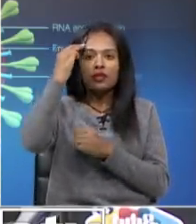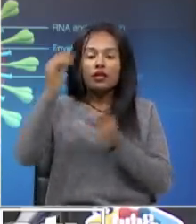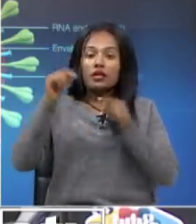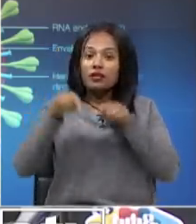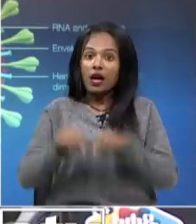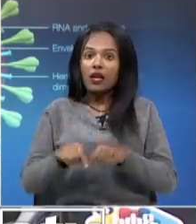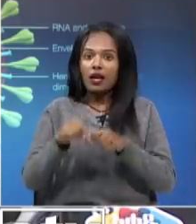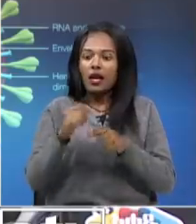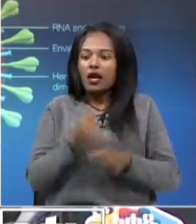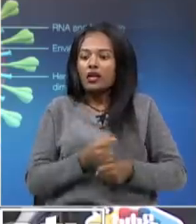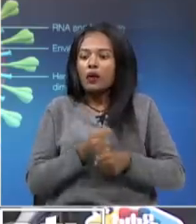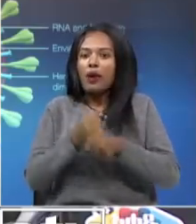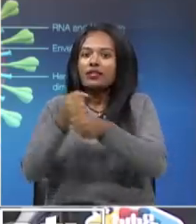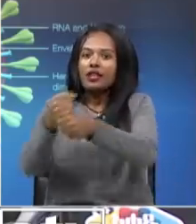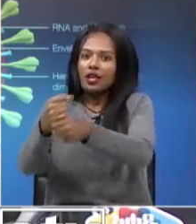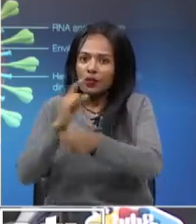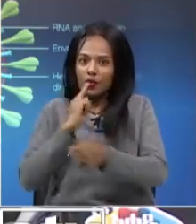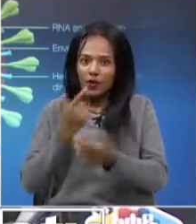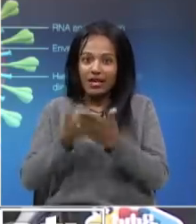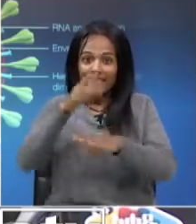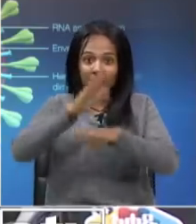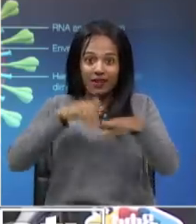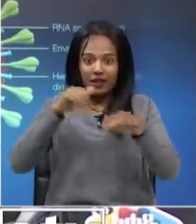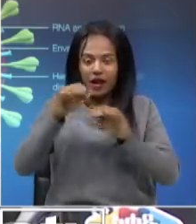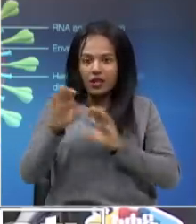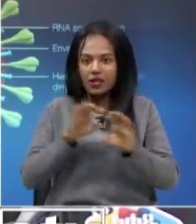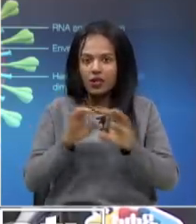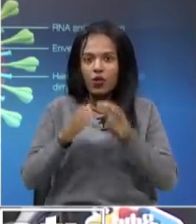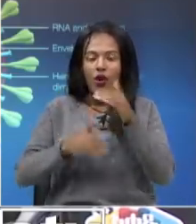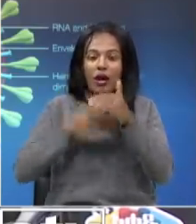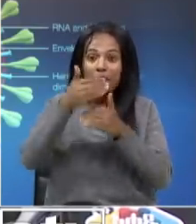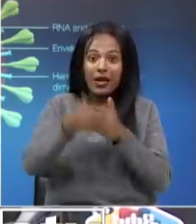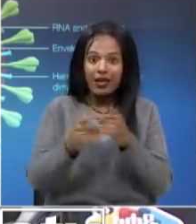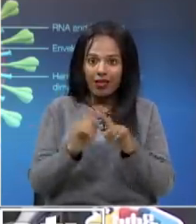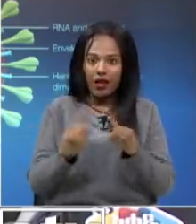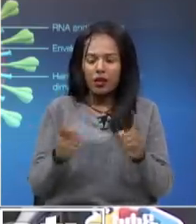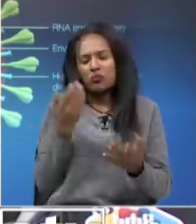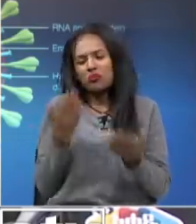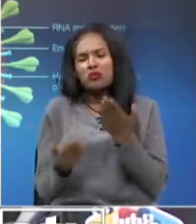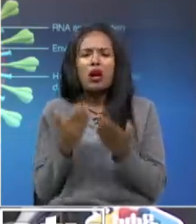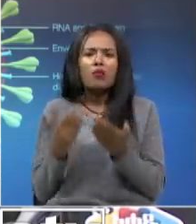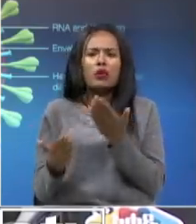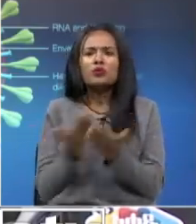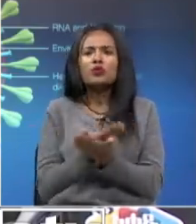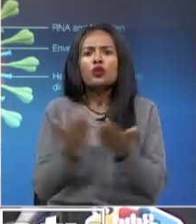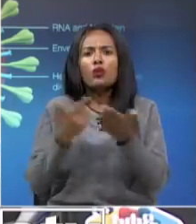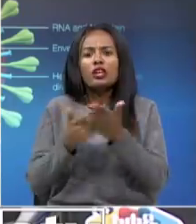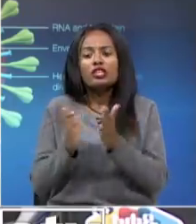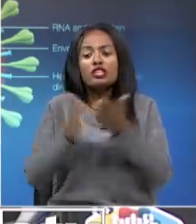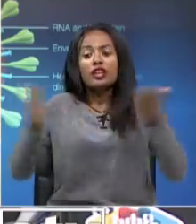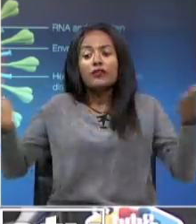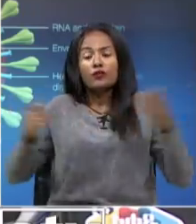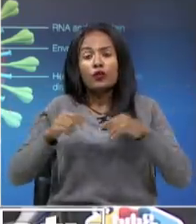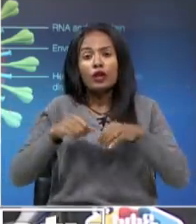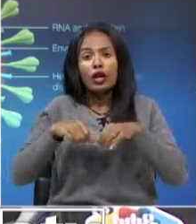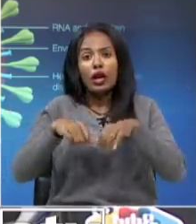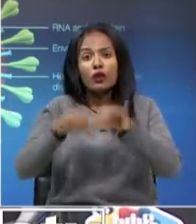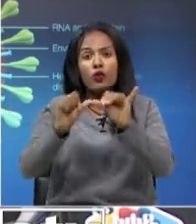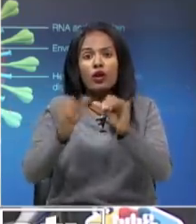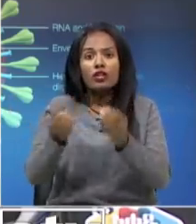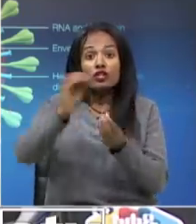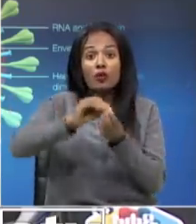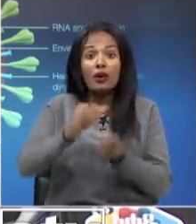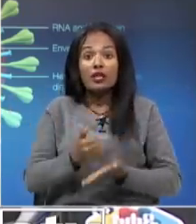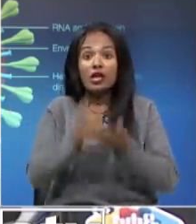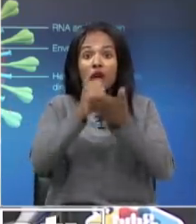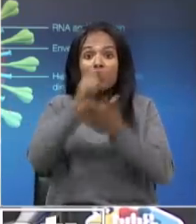ዛሬ ለማስረከብ ነው ይህን ጥሪ ያደረግ ነው። በቀጣይ ግን ምናልባት ጉዳዩ ከዚህ ሰፍቶ ሄዶ ተጨማሪ ድጋፍ የሚያስፈልግ